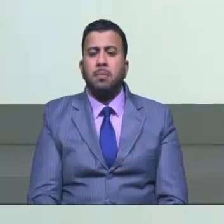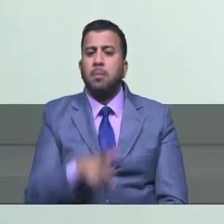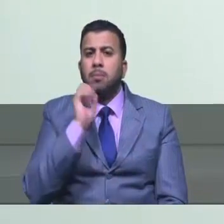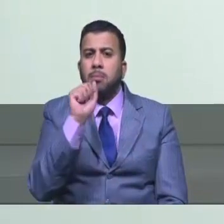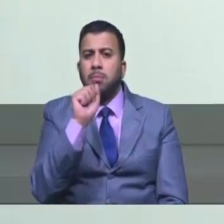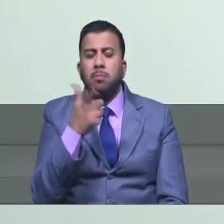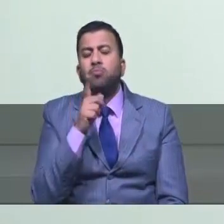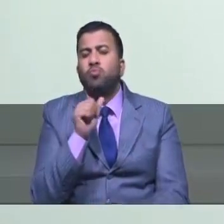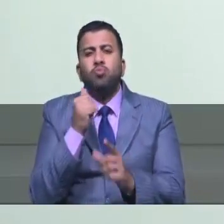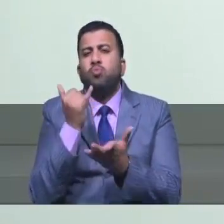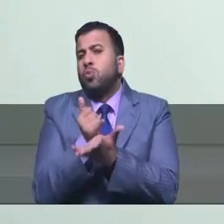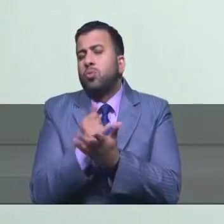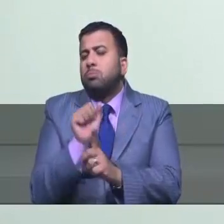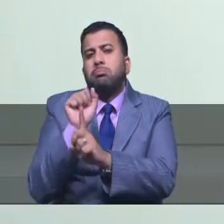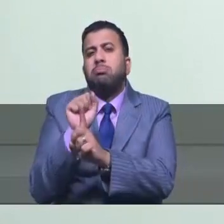الأمور المعني بها